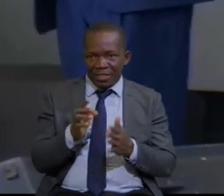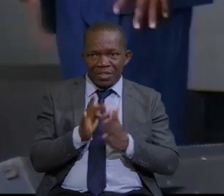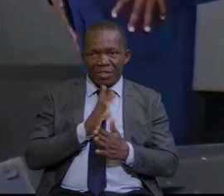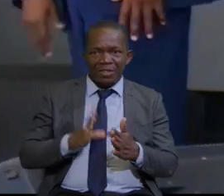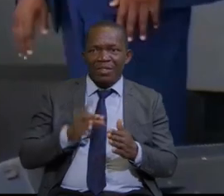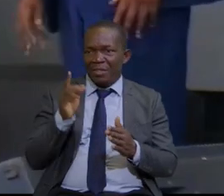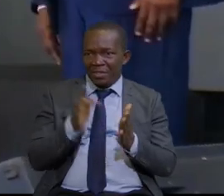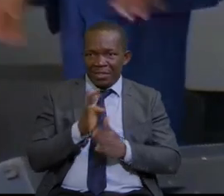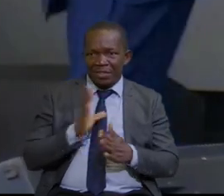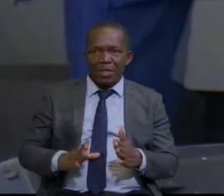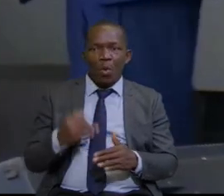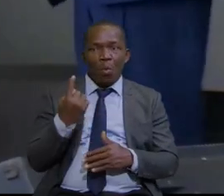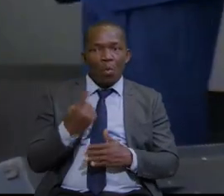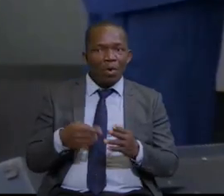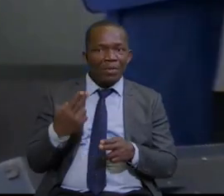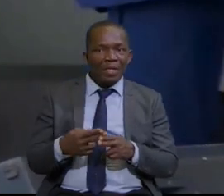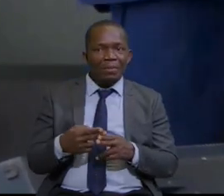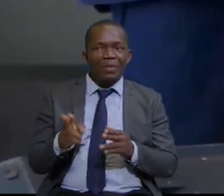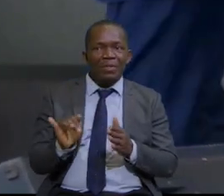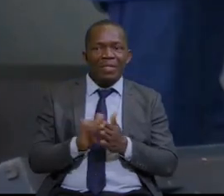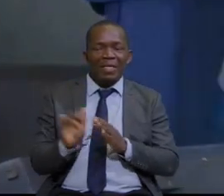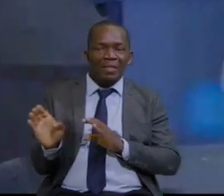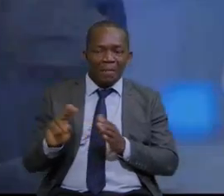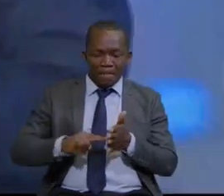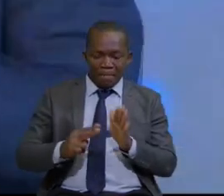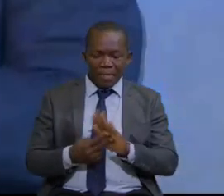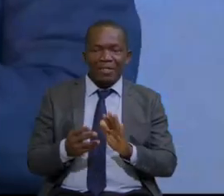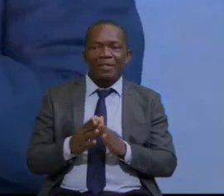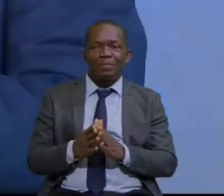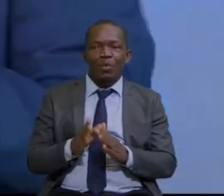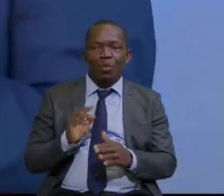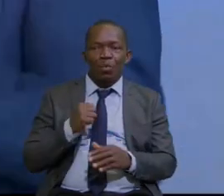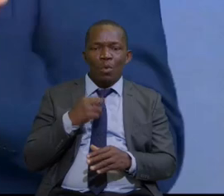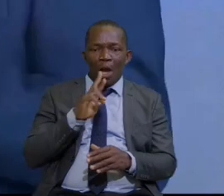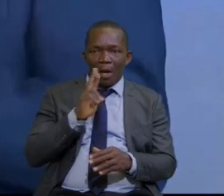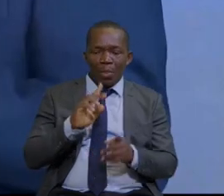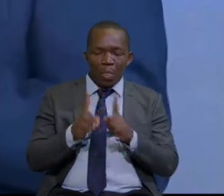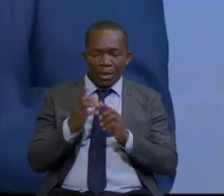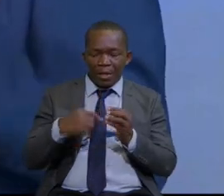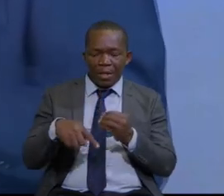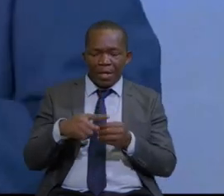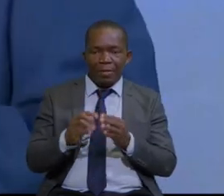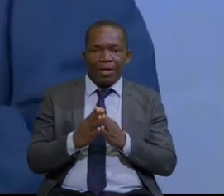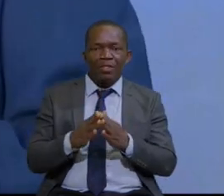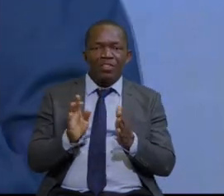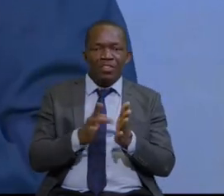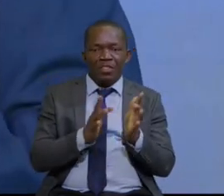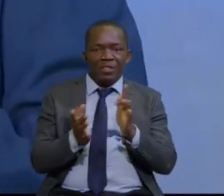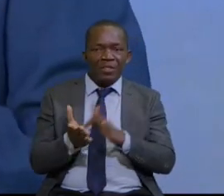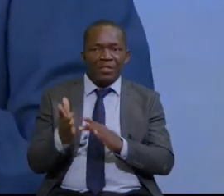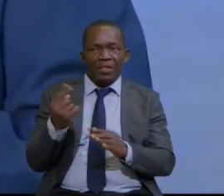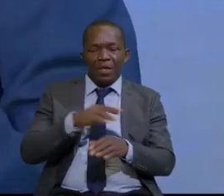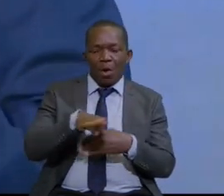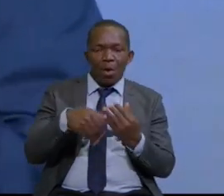que sa personnalité signifie? Nous parlons de Jésus, l'avocat tout-puissant avec